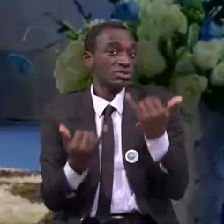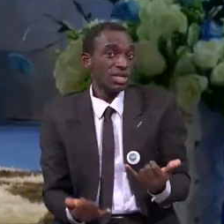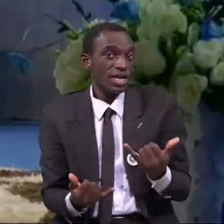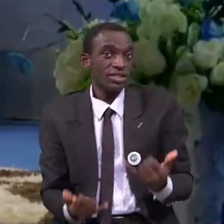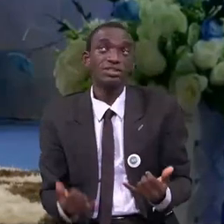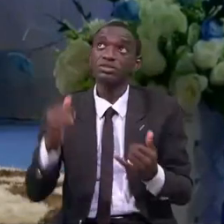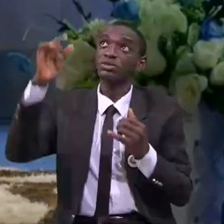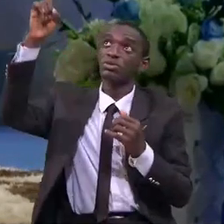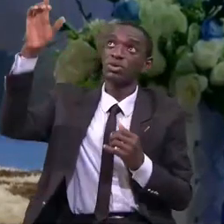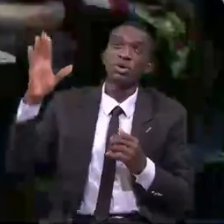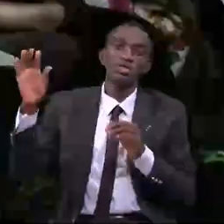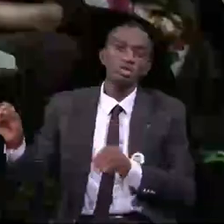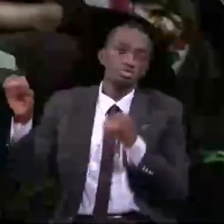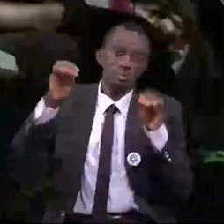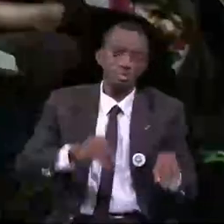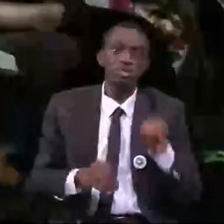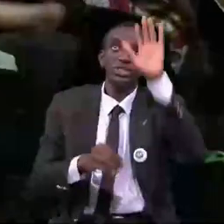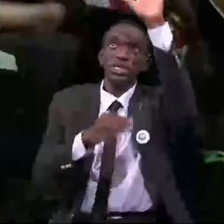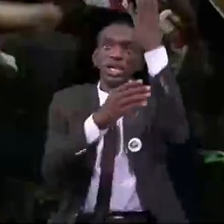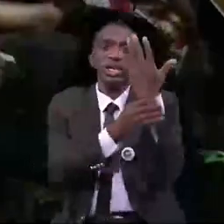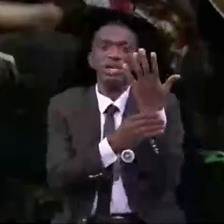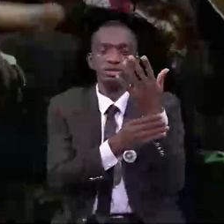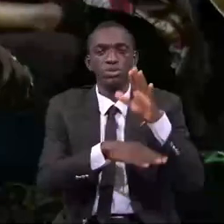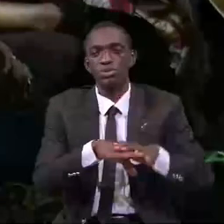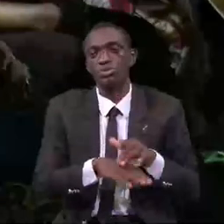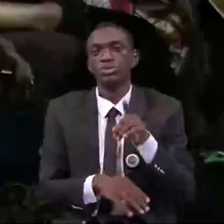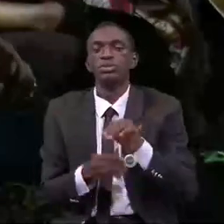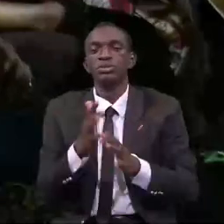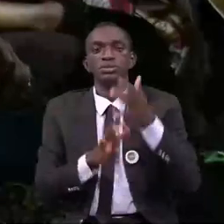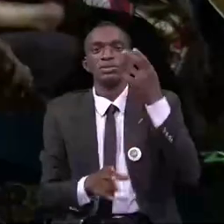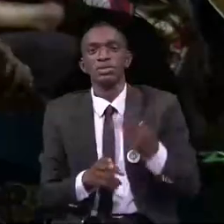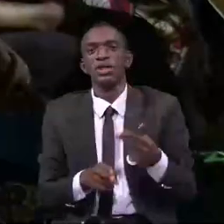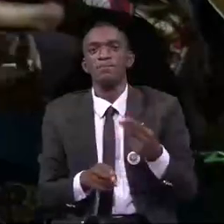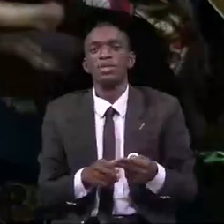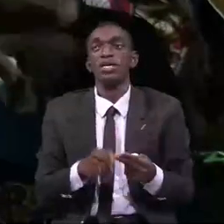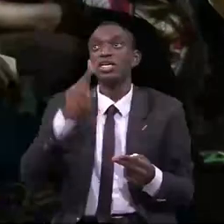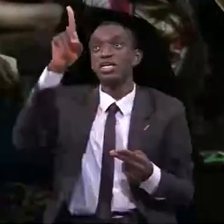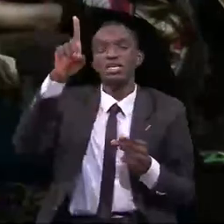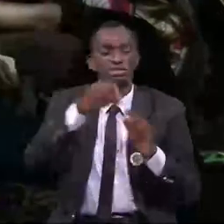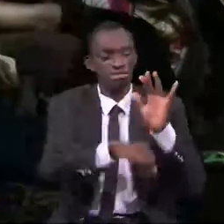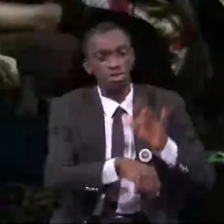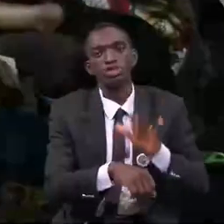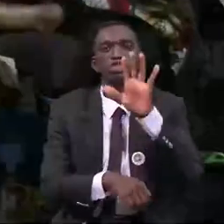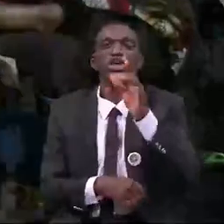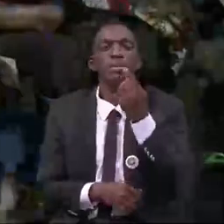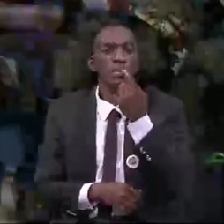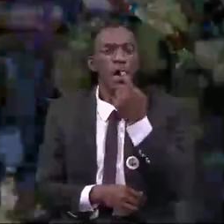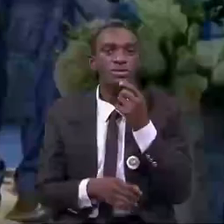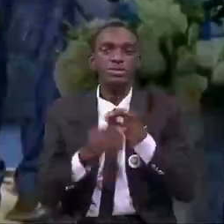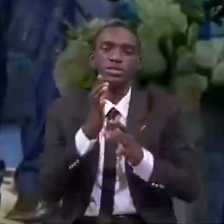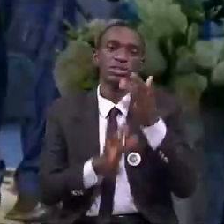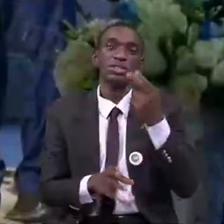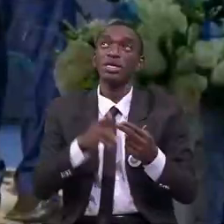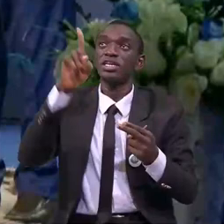soir le Seigneur étend sa main il touche votre Bou il